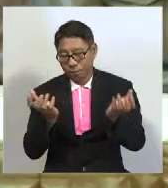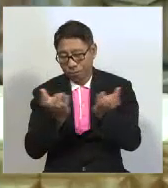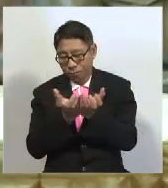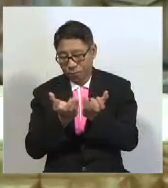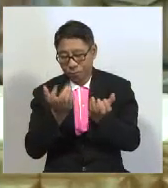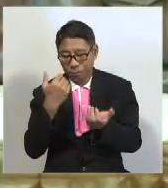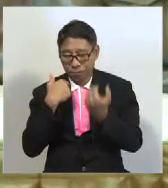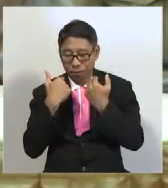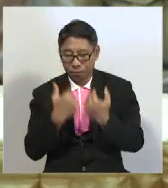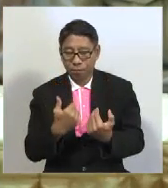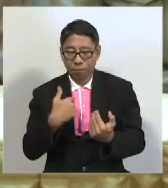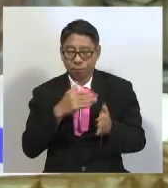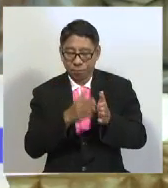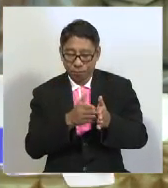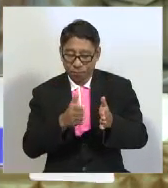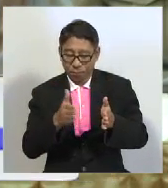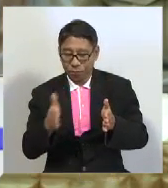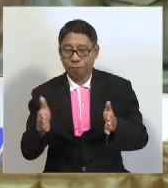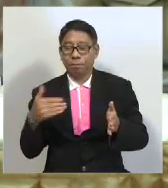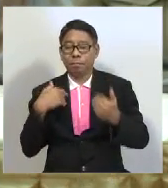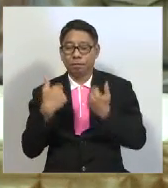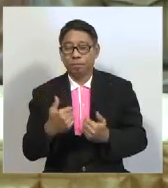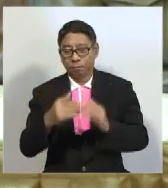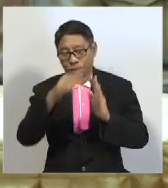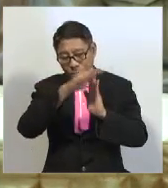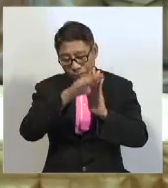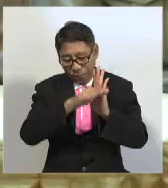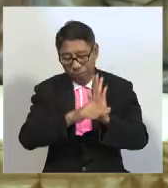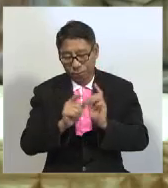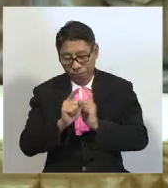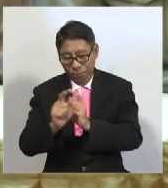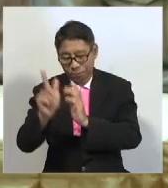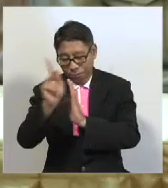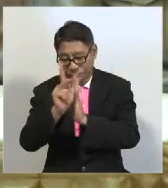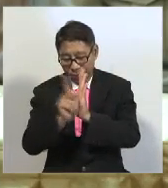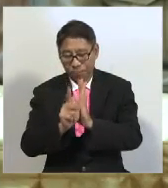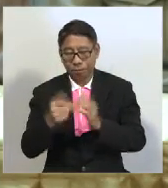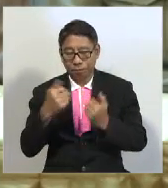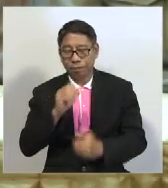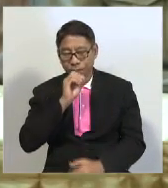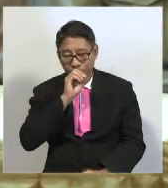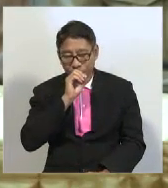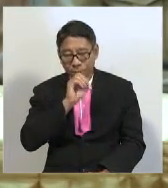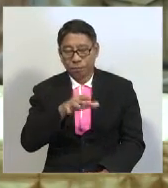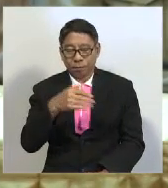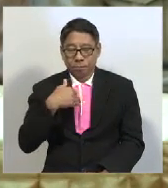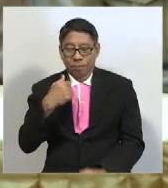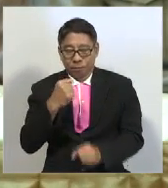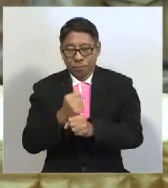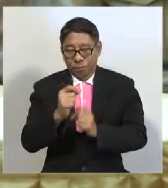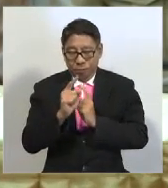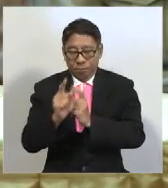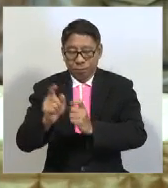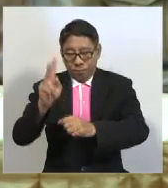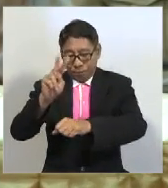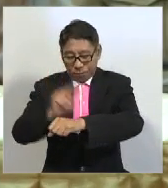พราะฉะนั้นหลังจากนี้ก็คงจะต้องเป็นกระบวนการตามกฎหมายขอเรียนย้ำอีกครั้งว่าเป็นการปฏิบัติหน้า